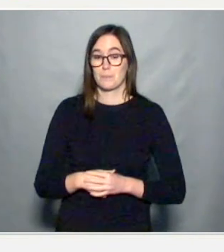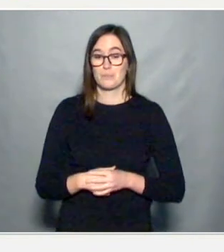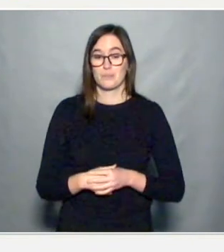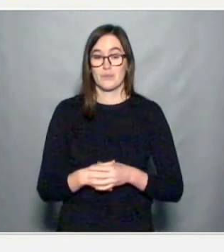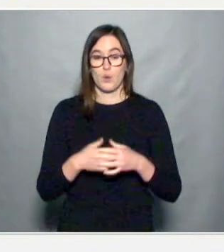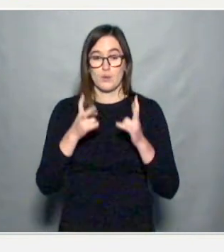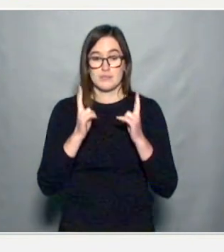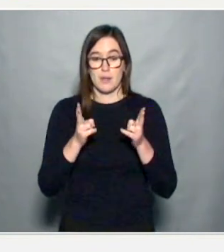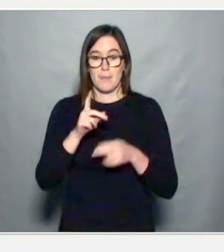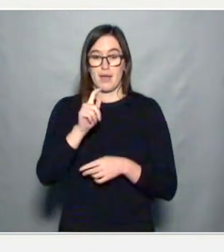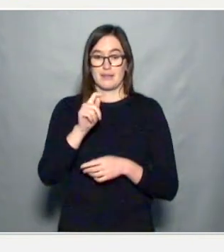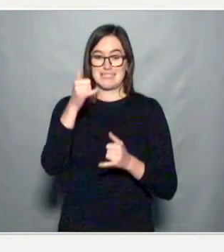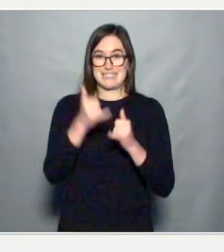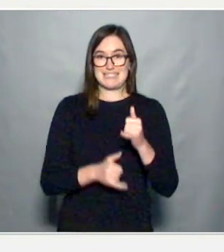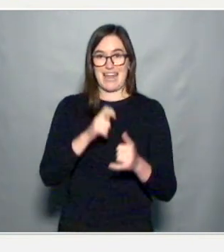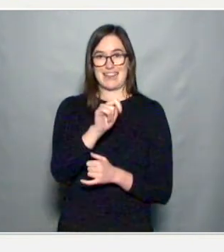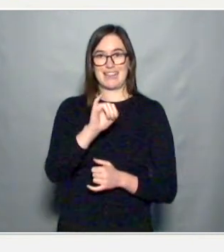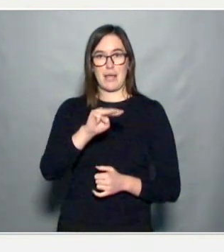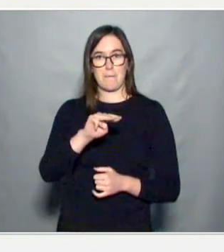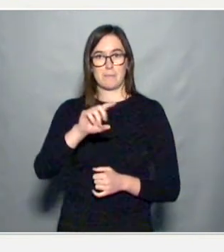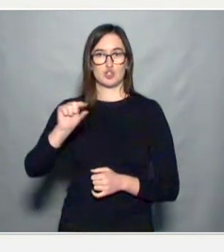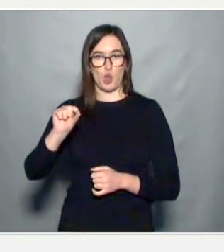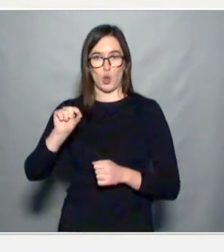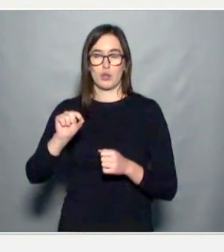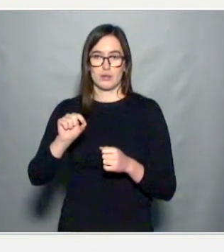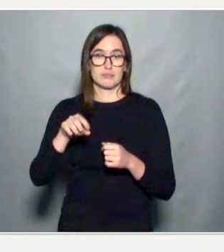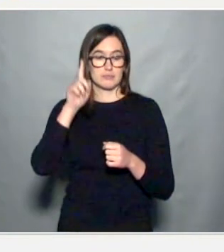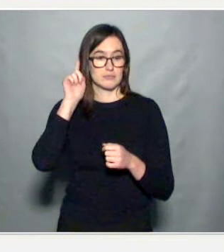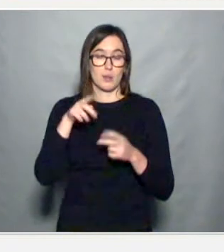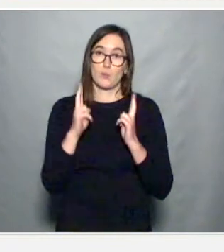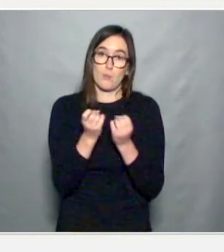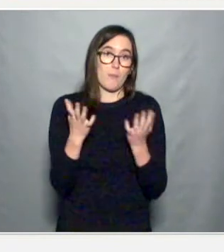Timstock som går att ställa in på många olika sätt och vis.